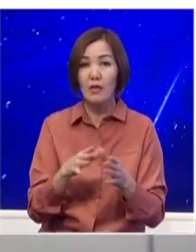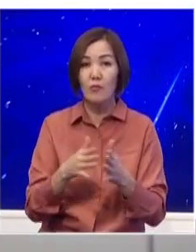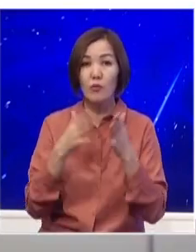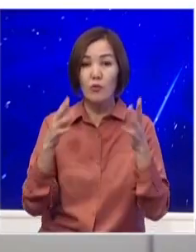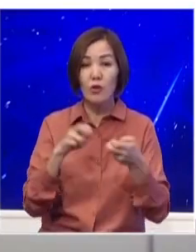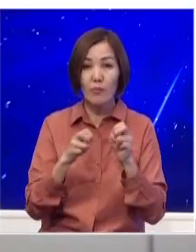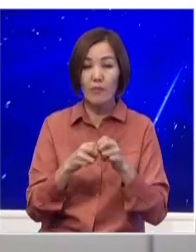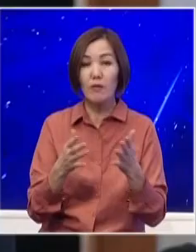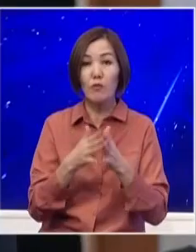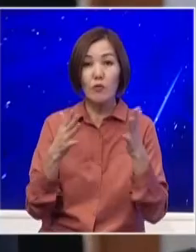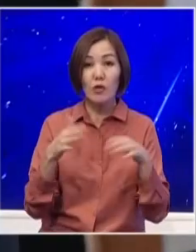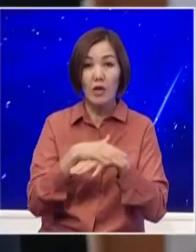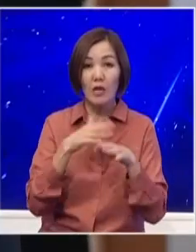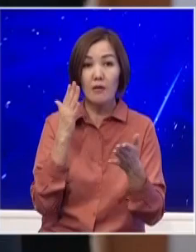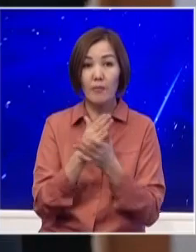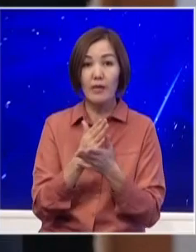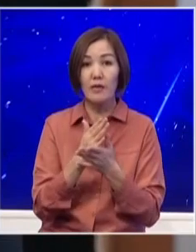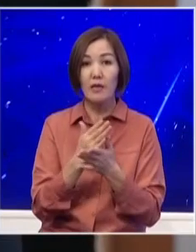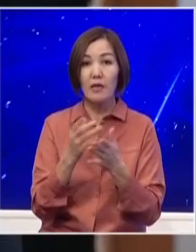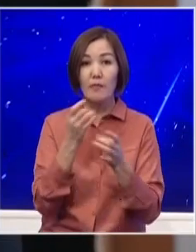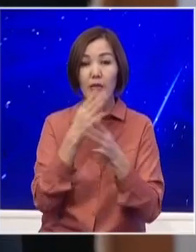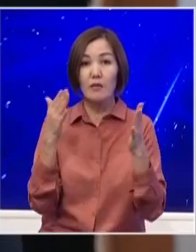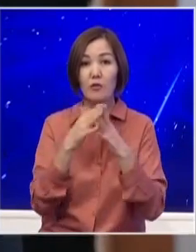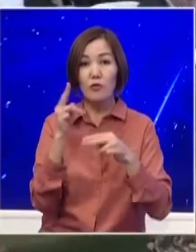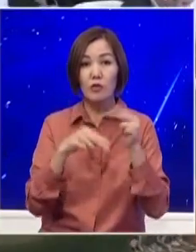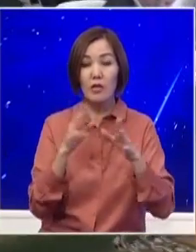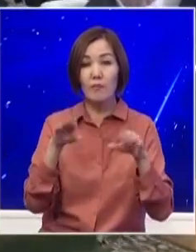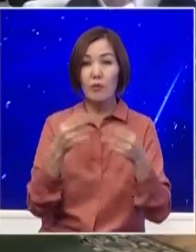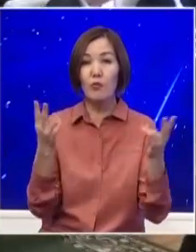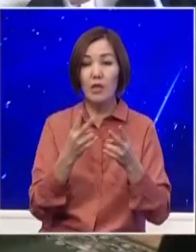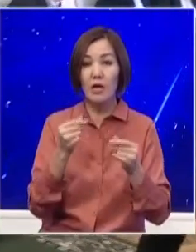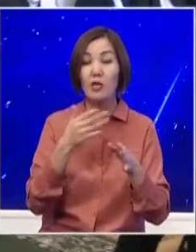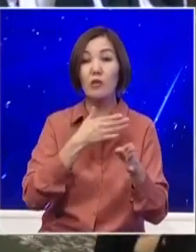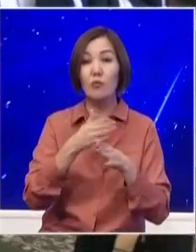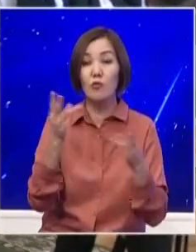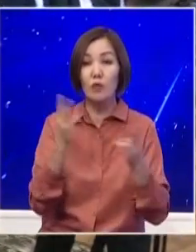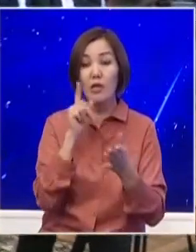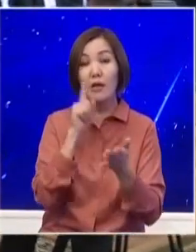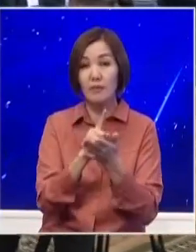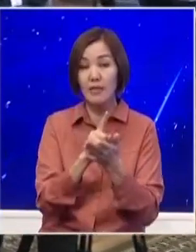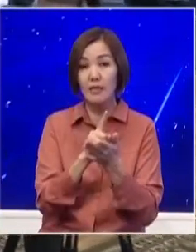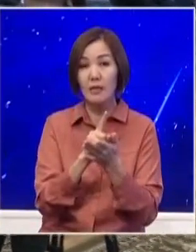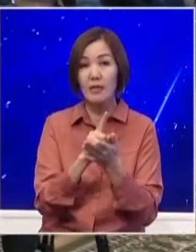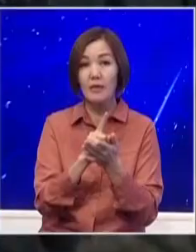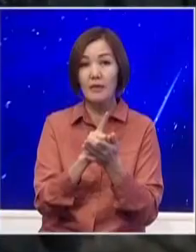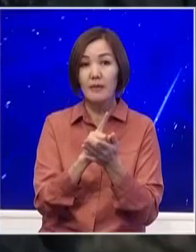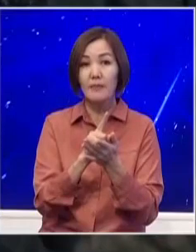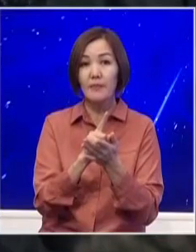үлкен елді мекен ғой. Сондықтан биылғы пайыздық ақша бөлінсін. Жомарт